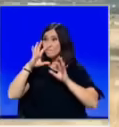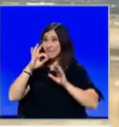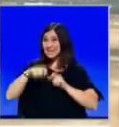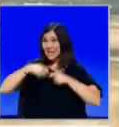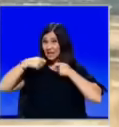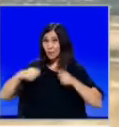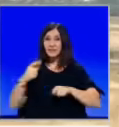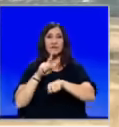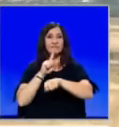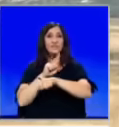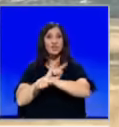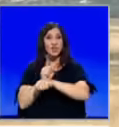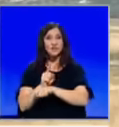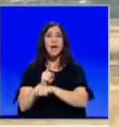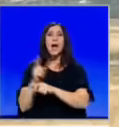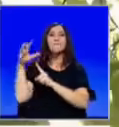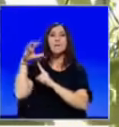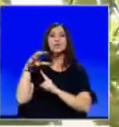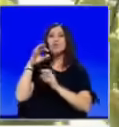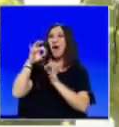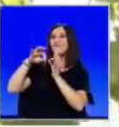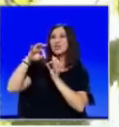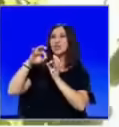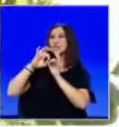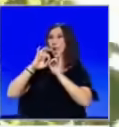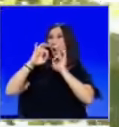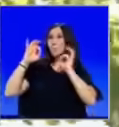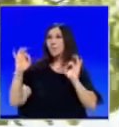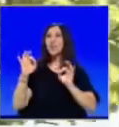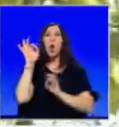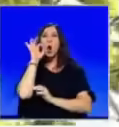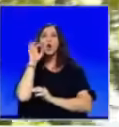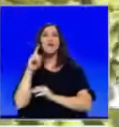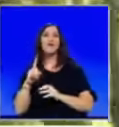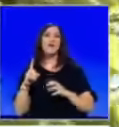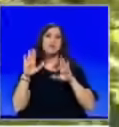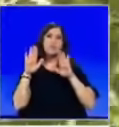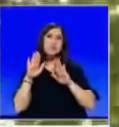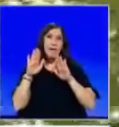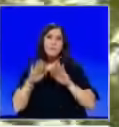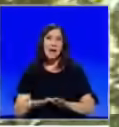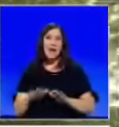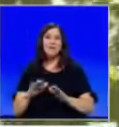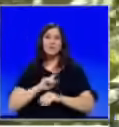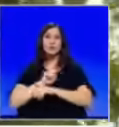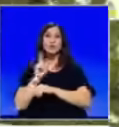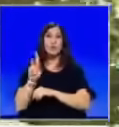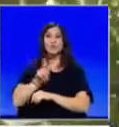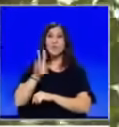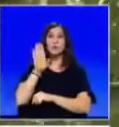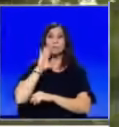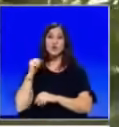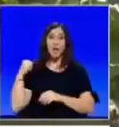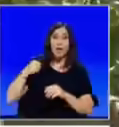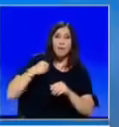час. Парашутът и въжетата му се заплитат в короната на орех и това убива значително скоростта, с която двамата мъже се удрят в паркирания